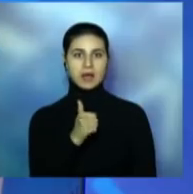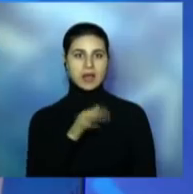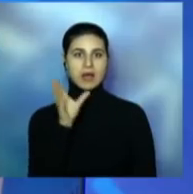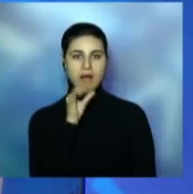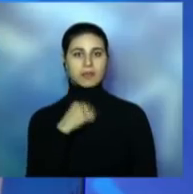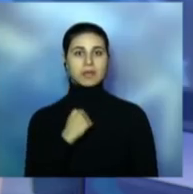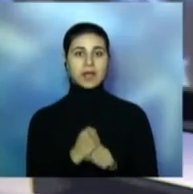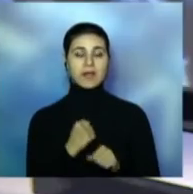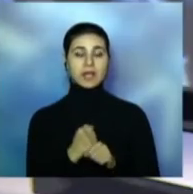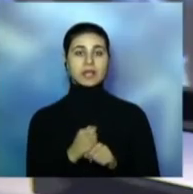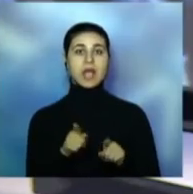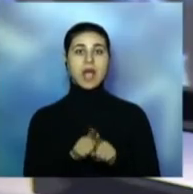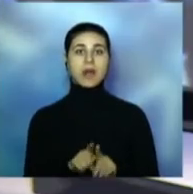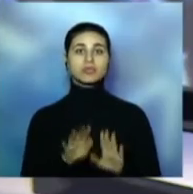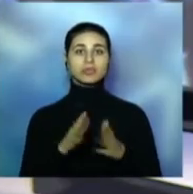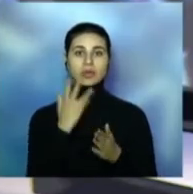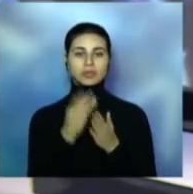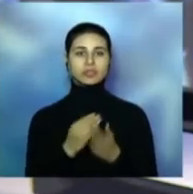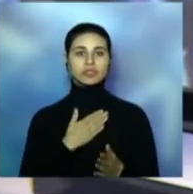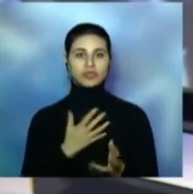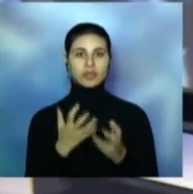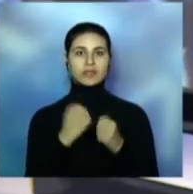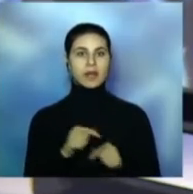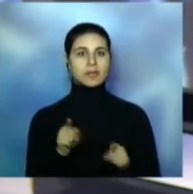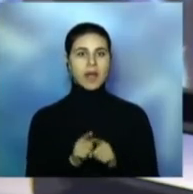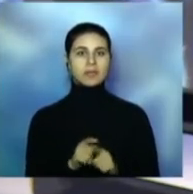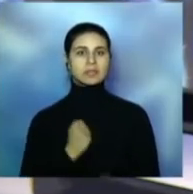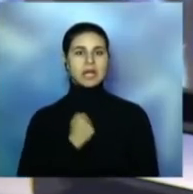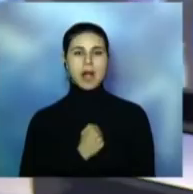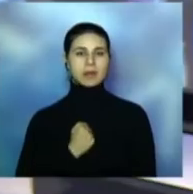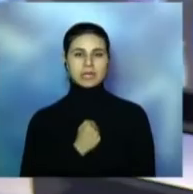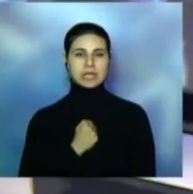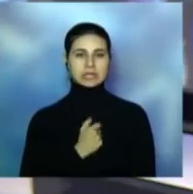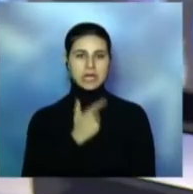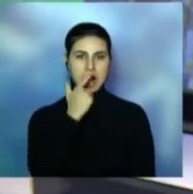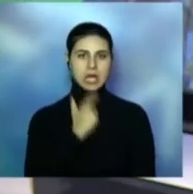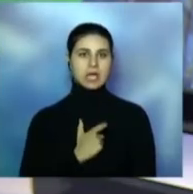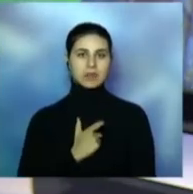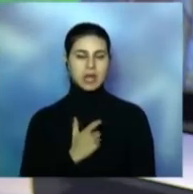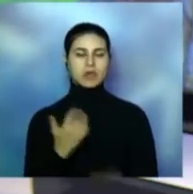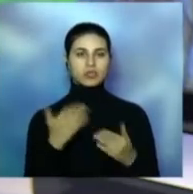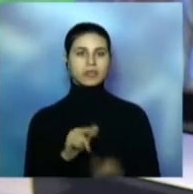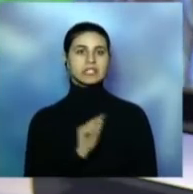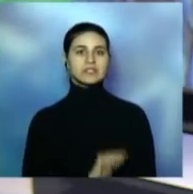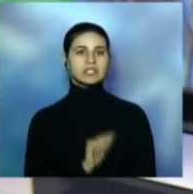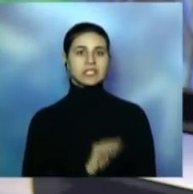მიღწევისთვის, ასეთ შემთხვევაში ჩვენ ვიღებთ აგრესიას როგორც განმტკიცებას ადამიანისთვის, თვისებას, რომელიც აღწევს ერთგვარად